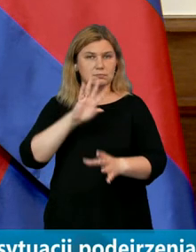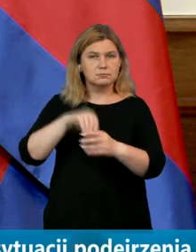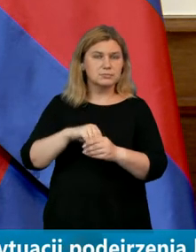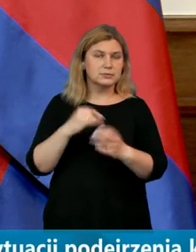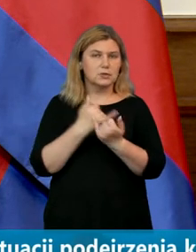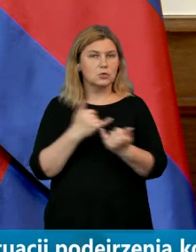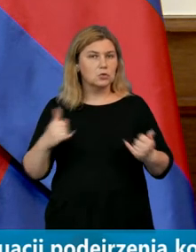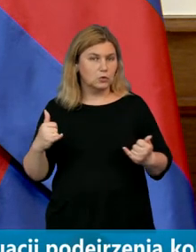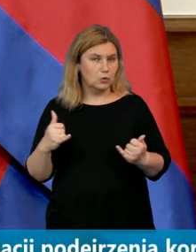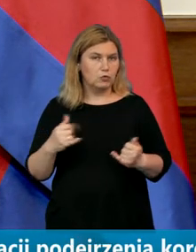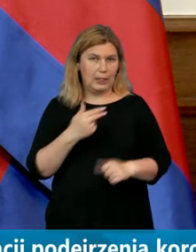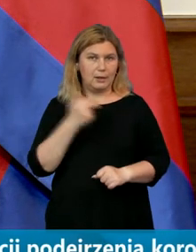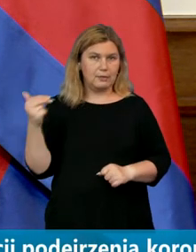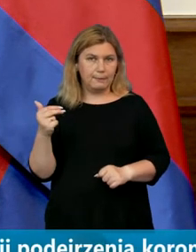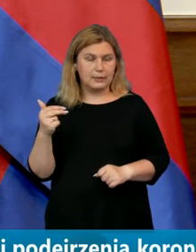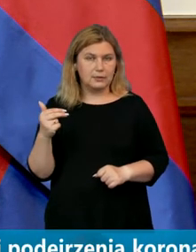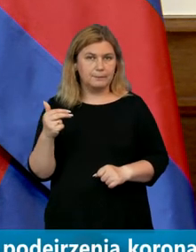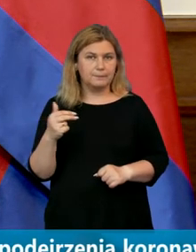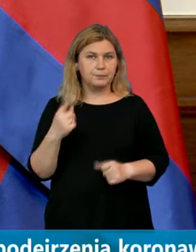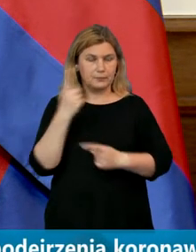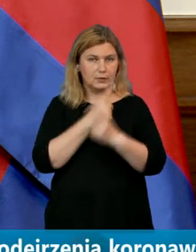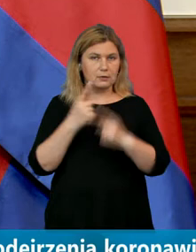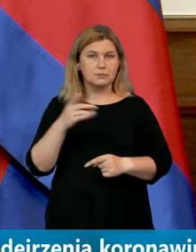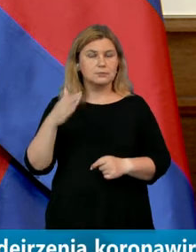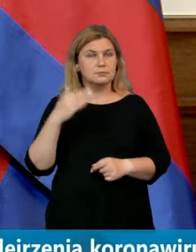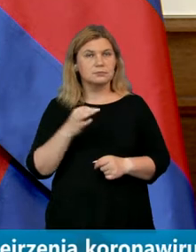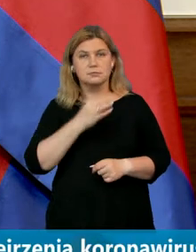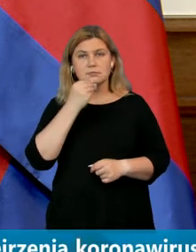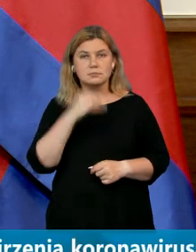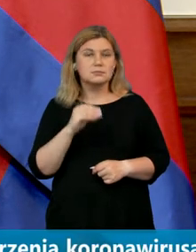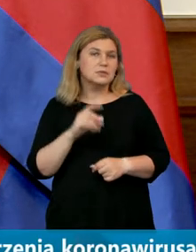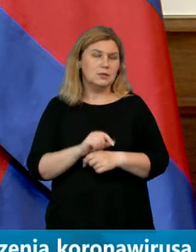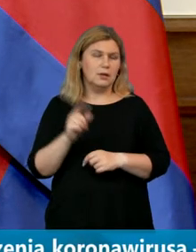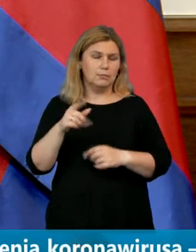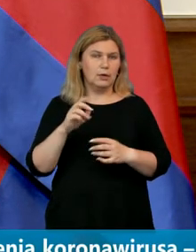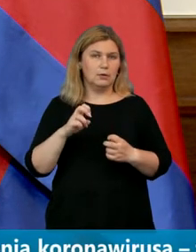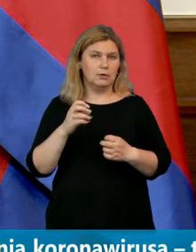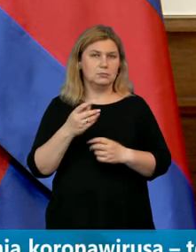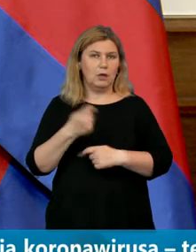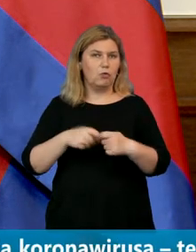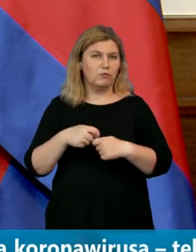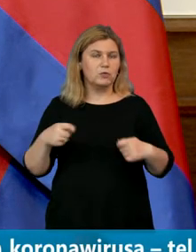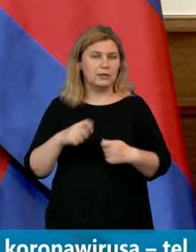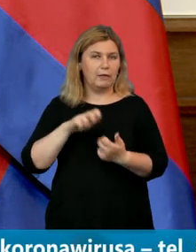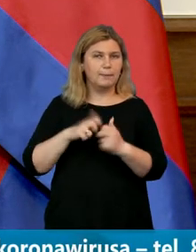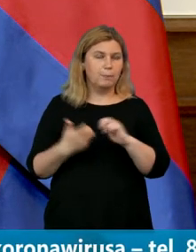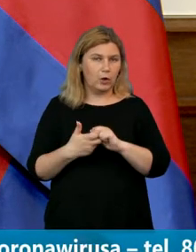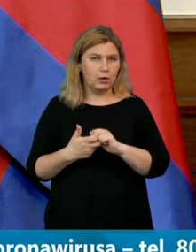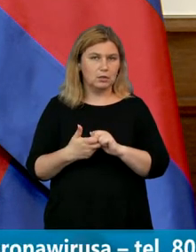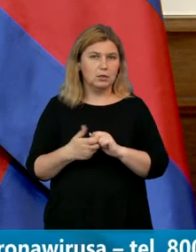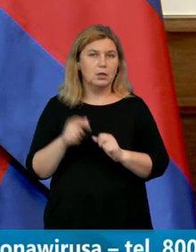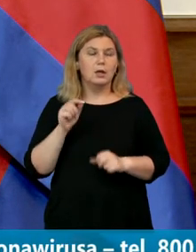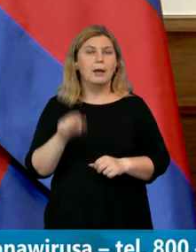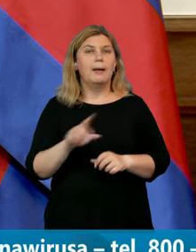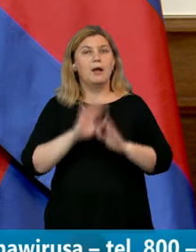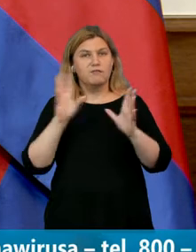rodzaju tematy, więc myślę, że to jest najlepsza forma, abyśmy konkretne rzeczy w konkretny sposób rozwiązywali, choć